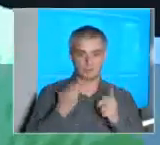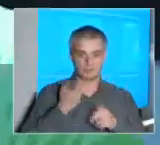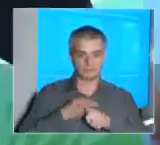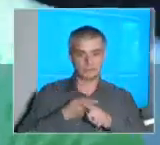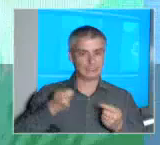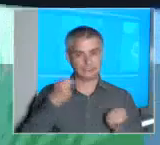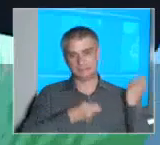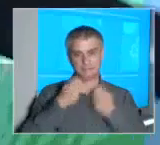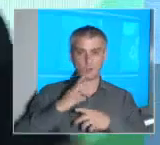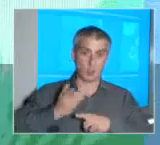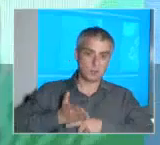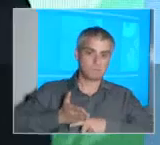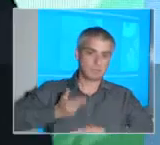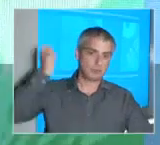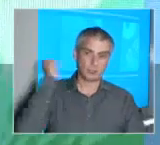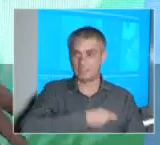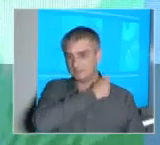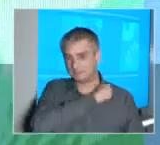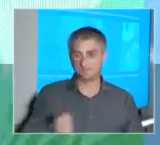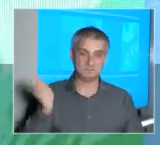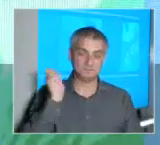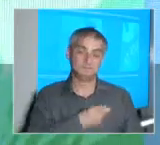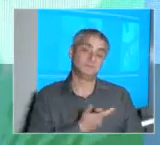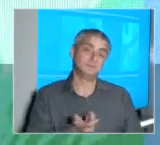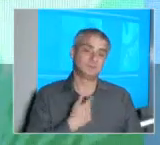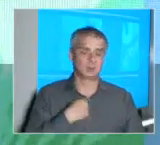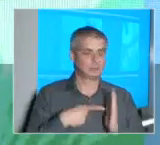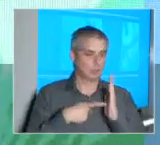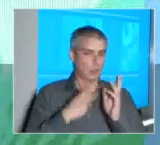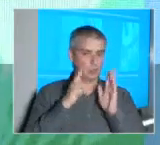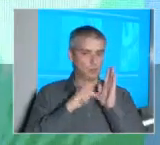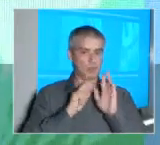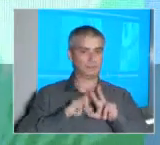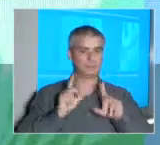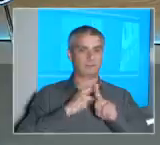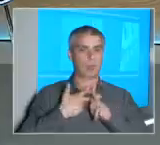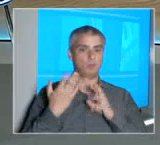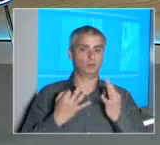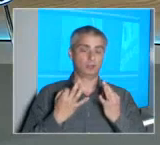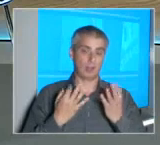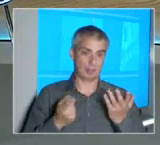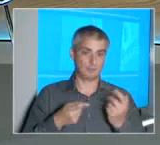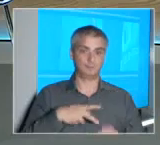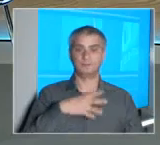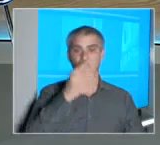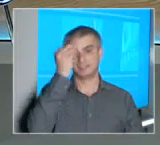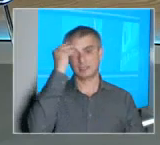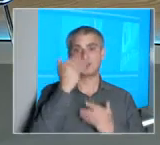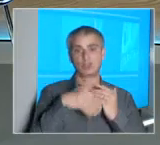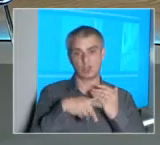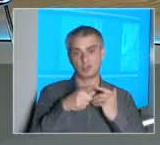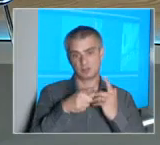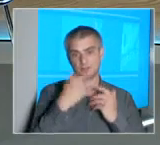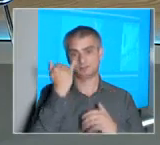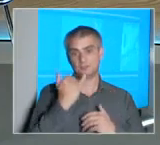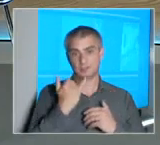הגב בעצם. או מסורים אפילו. אז רוצים לצייר תמונה לא מושלמת שם. בידיעות אחרונות גם כן,